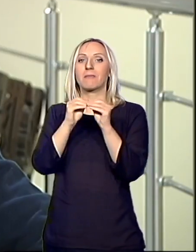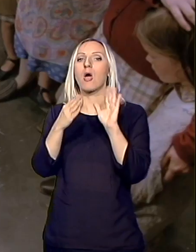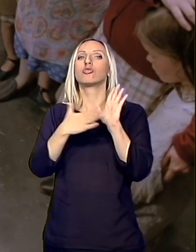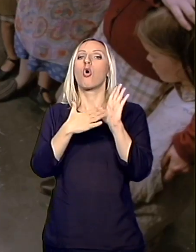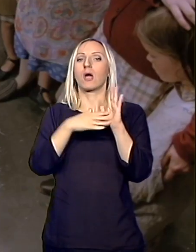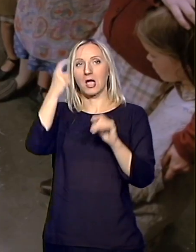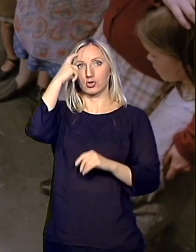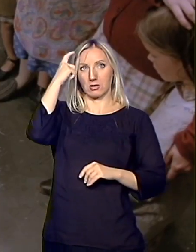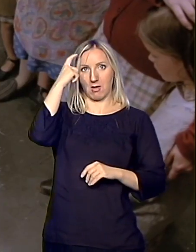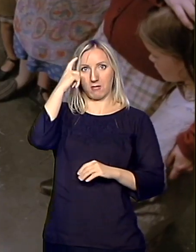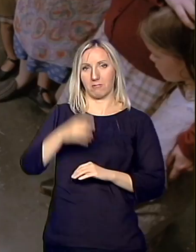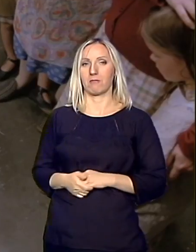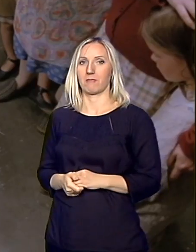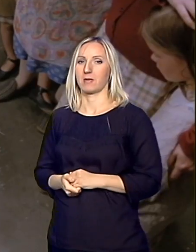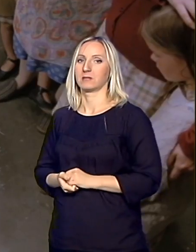inteligenciju.